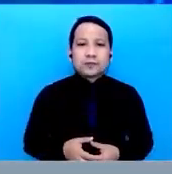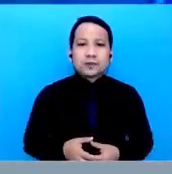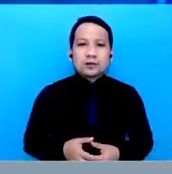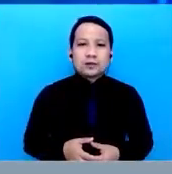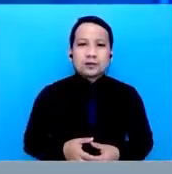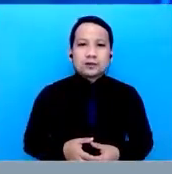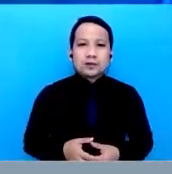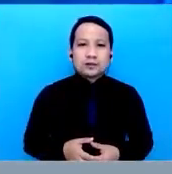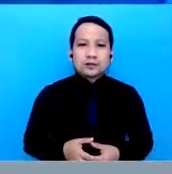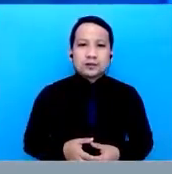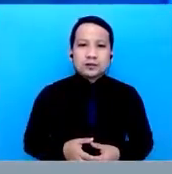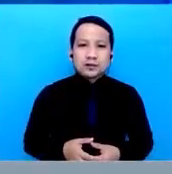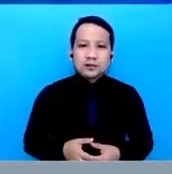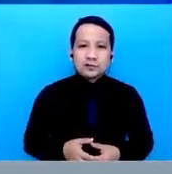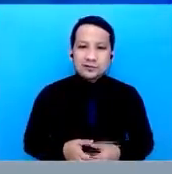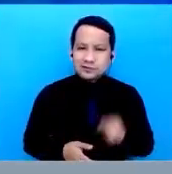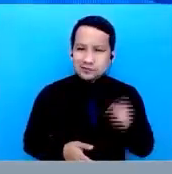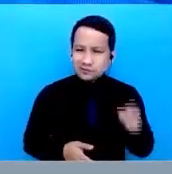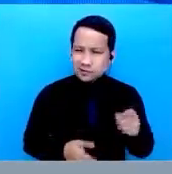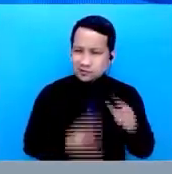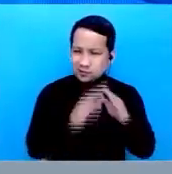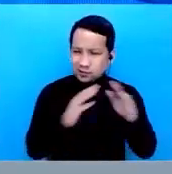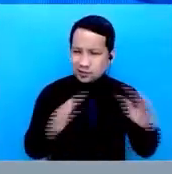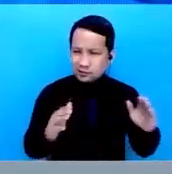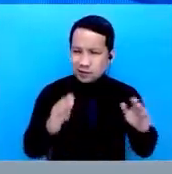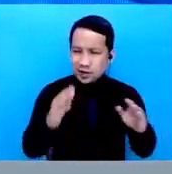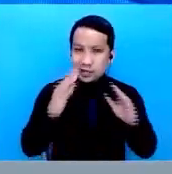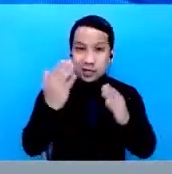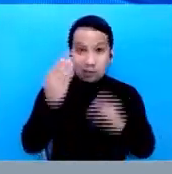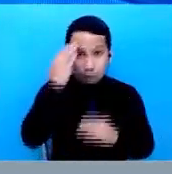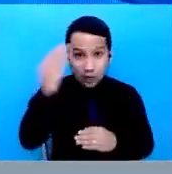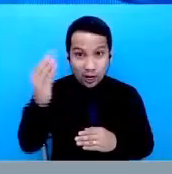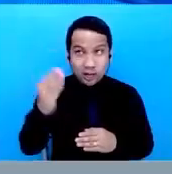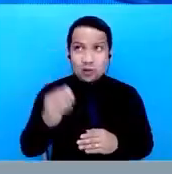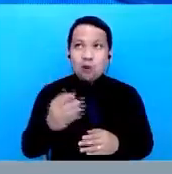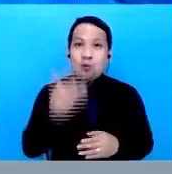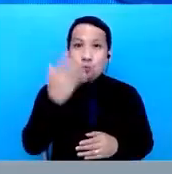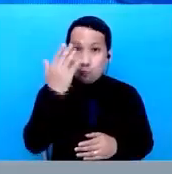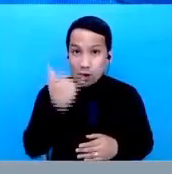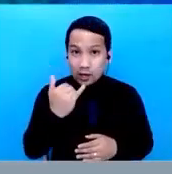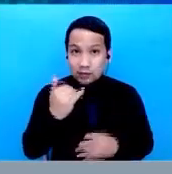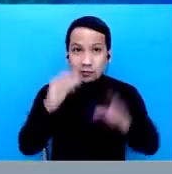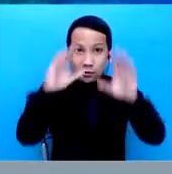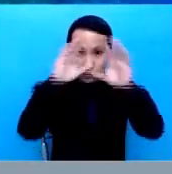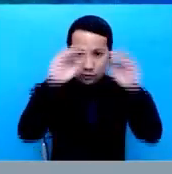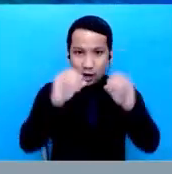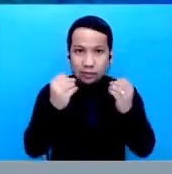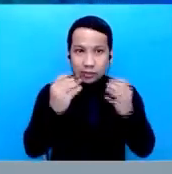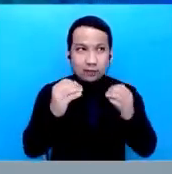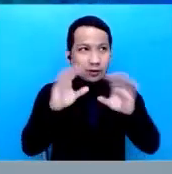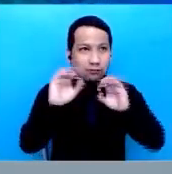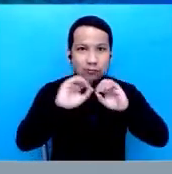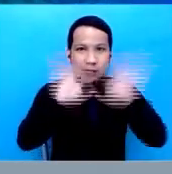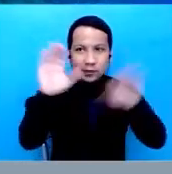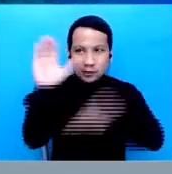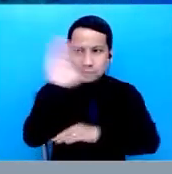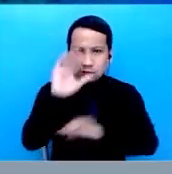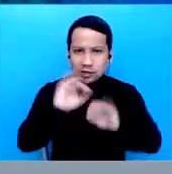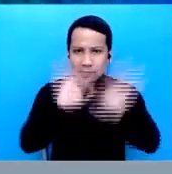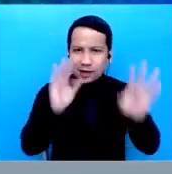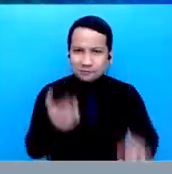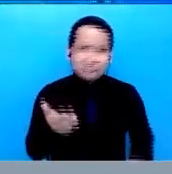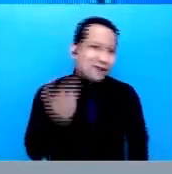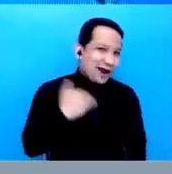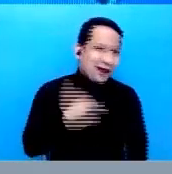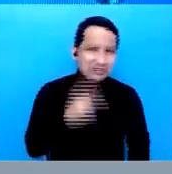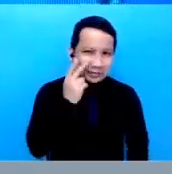atraksyon ngayon ang isang bahay sa Bulacan matapos tadtarin ng libo-libong Christmas lights. Tara, silipin nga natin